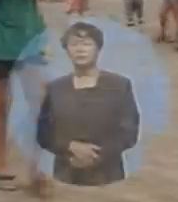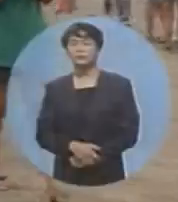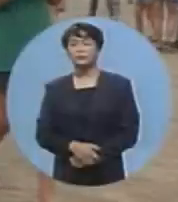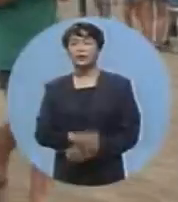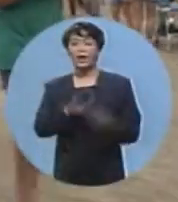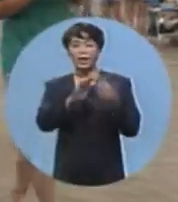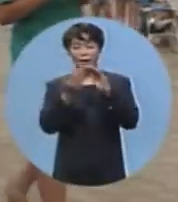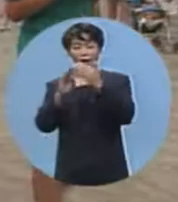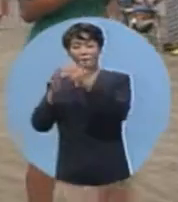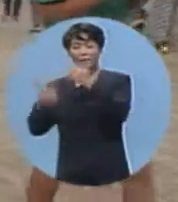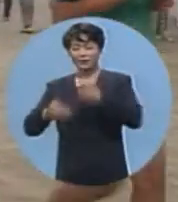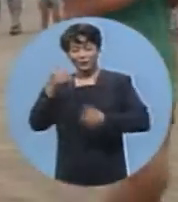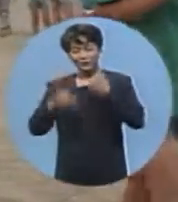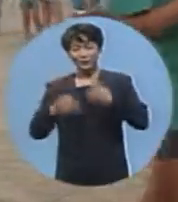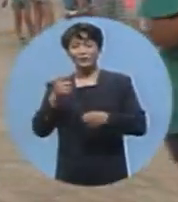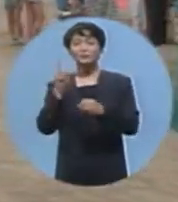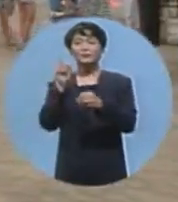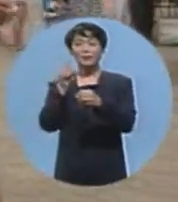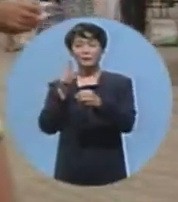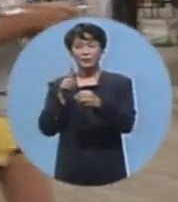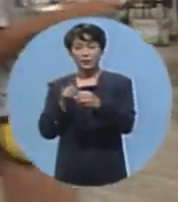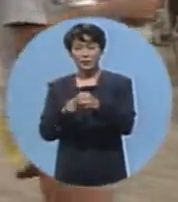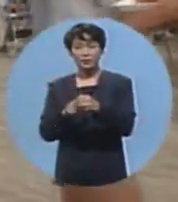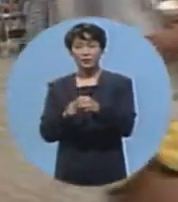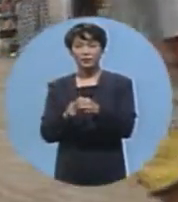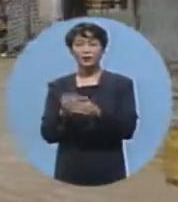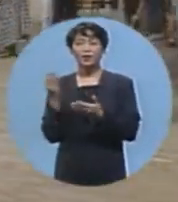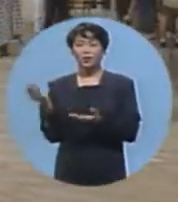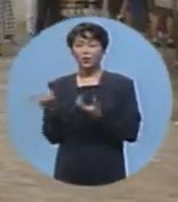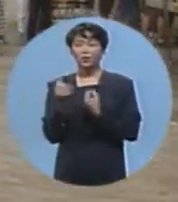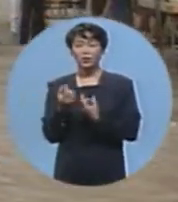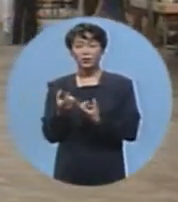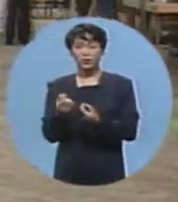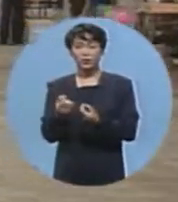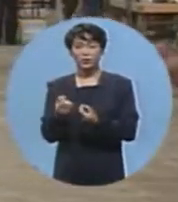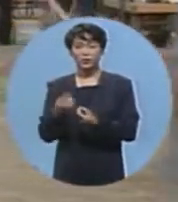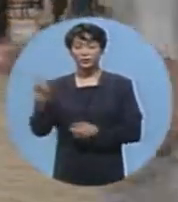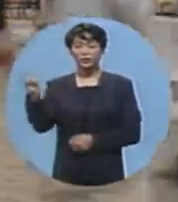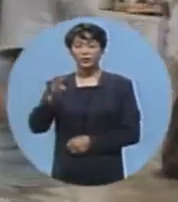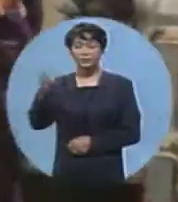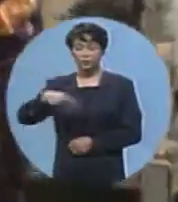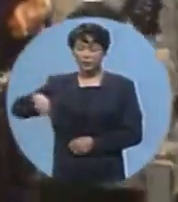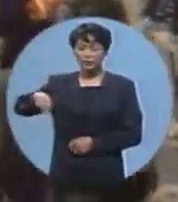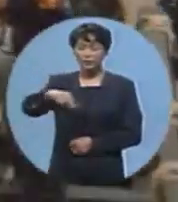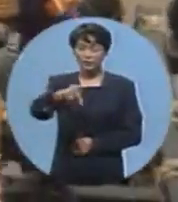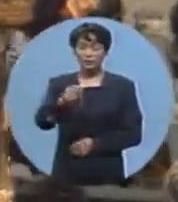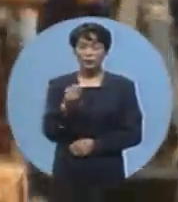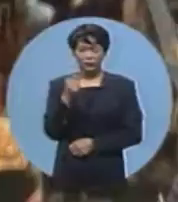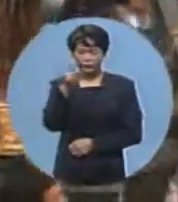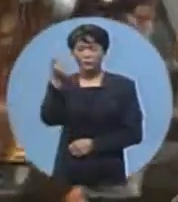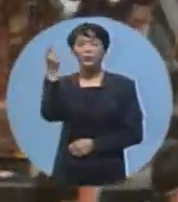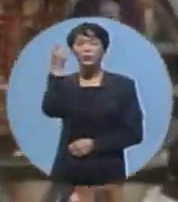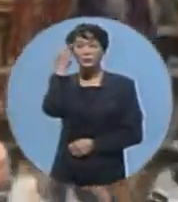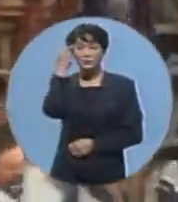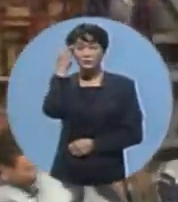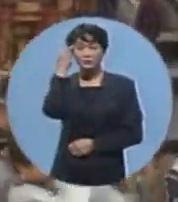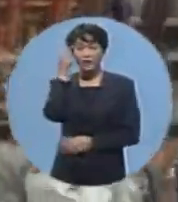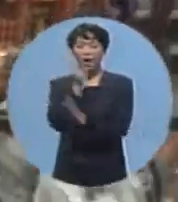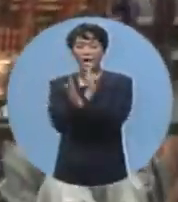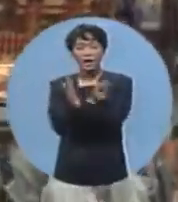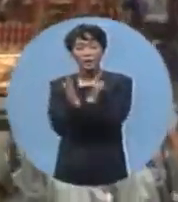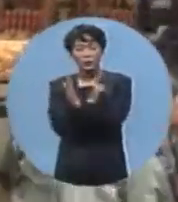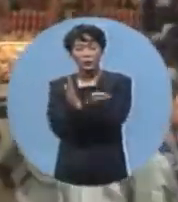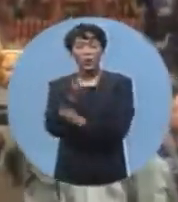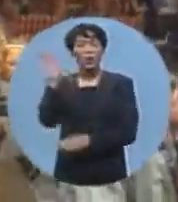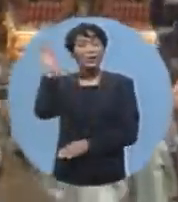街を楽しむためにこうやって杉並区を回ってみて、私はつくづく思いましたね。落語も聞い